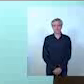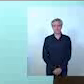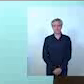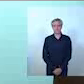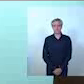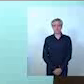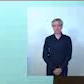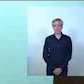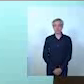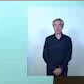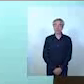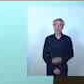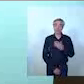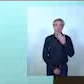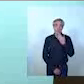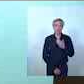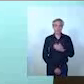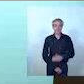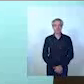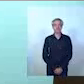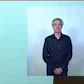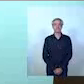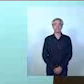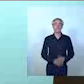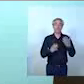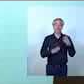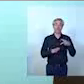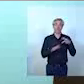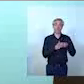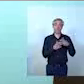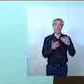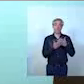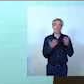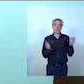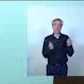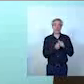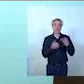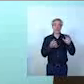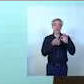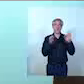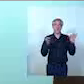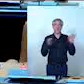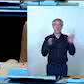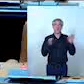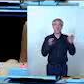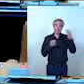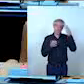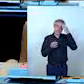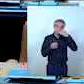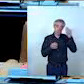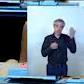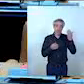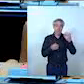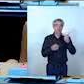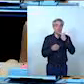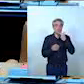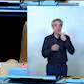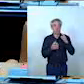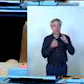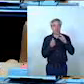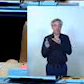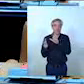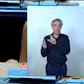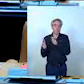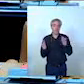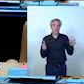Merci Monsieur le maire de me donner la parole et j'ai envie de commencer très simplement par un proverbe qui me tient très à cœur et qui nous servira de lien entre chacune